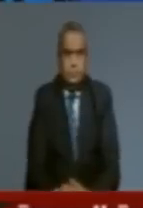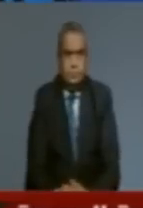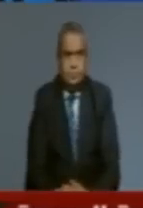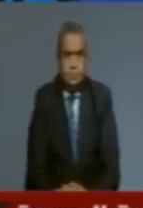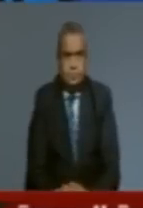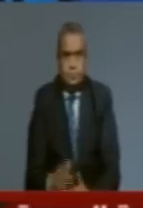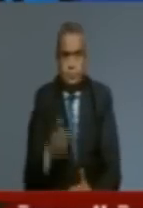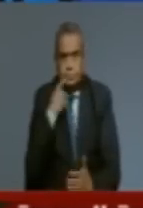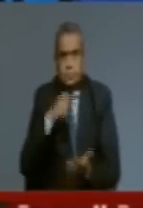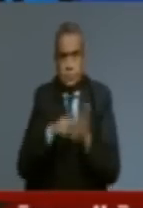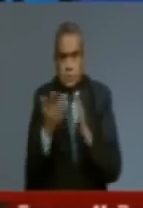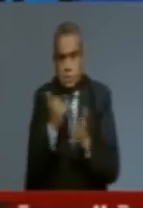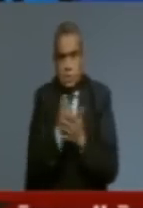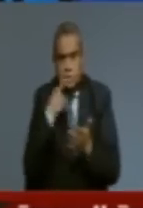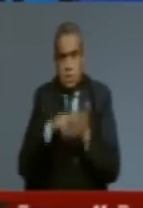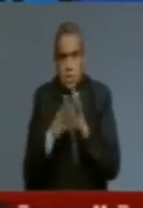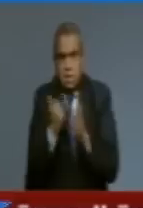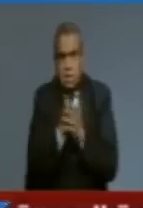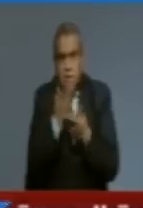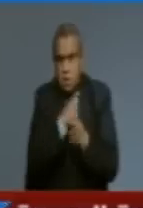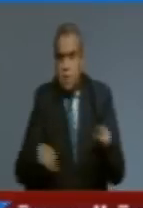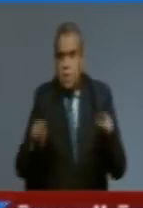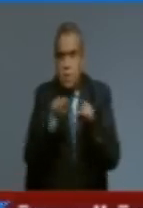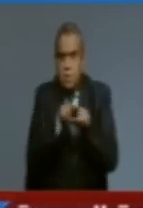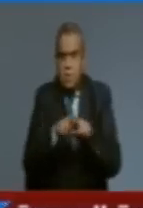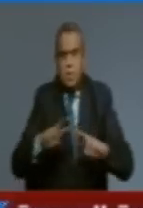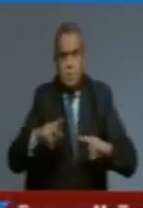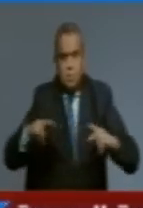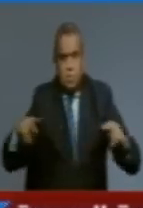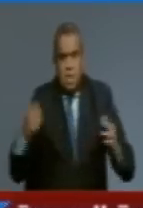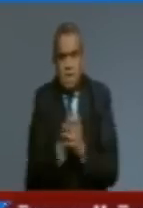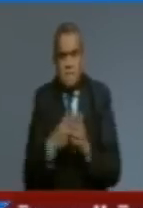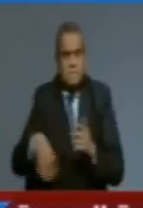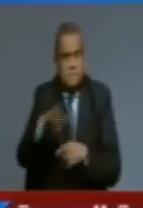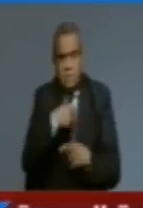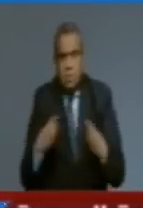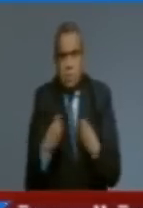تقريب الهوة الاجتماعية بين مختلف طبقات،